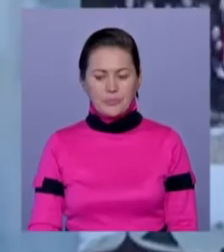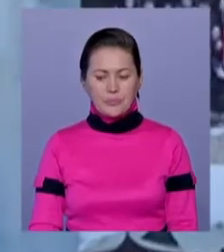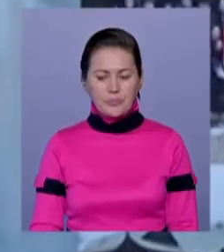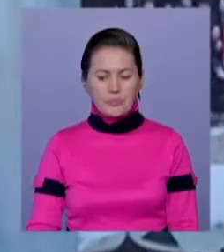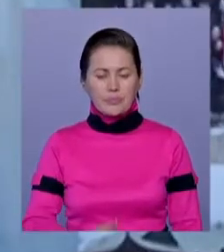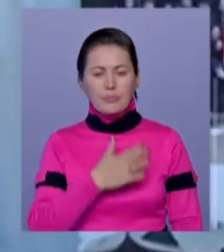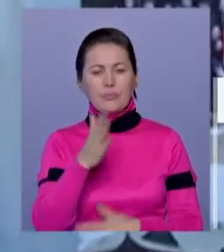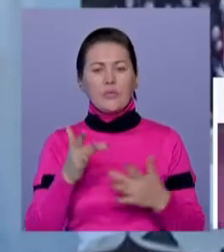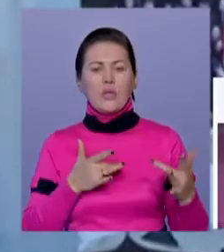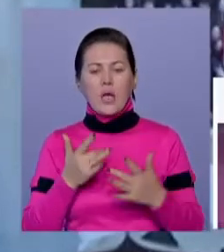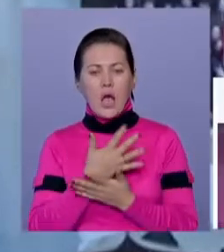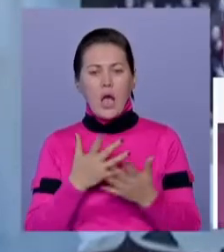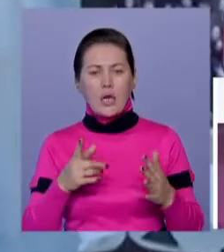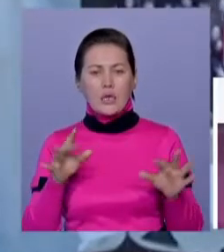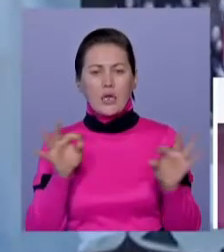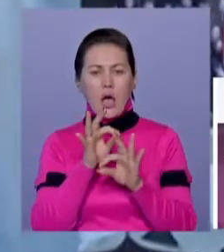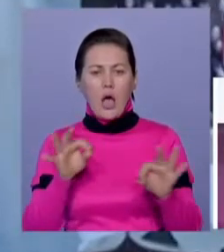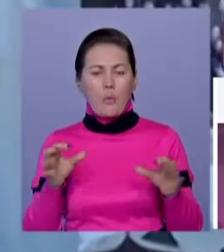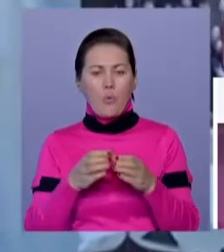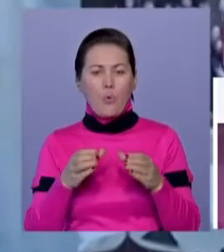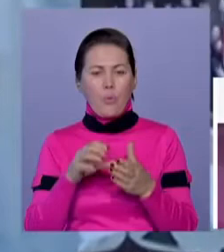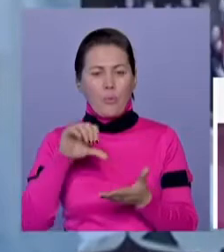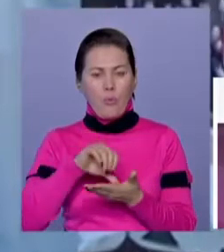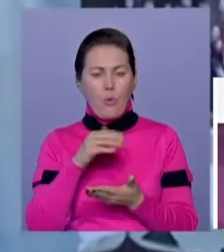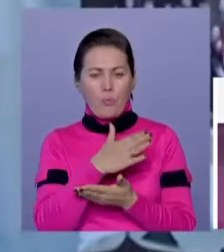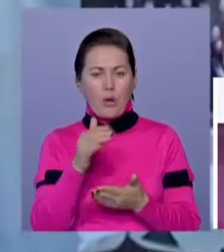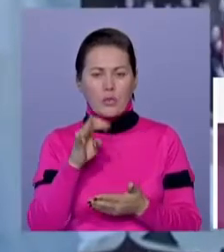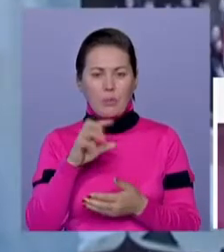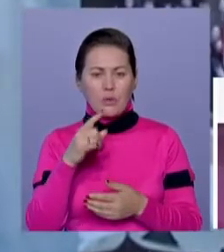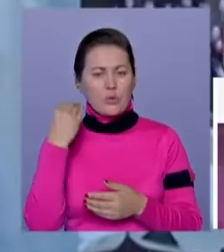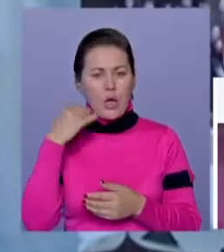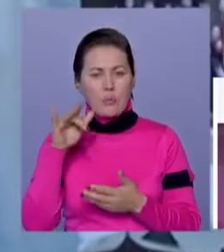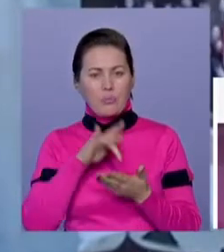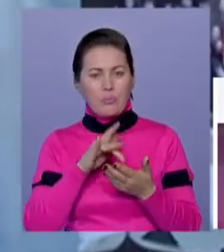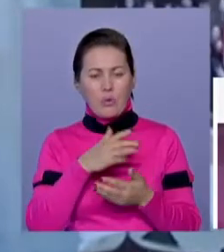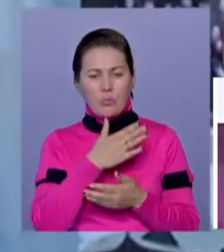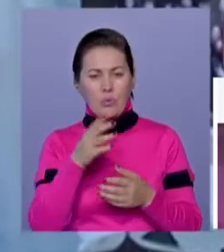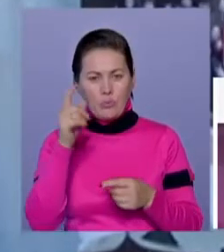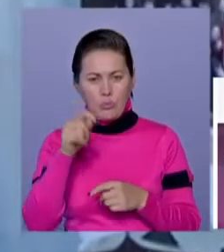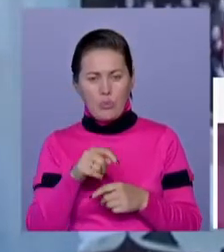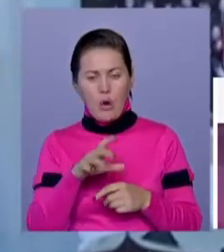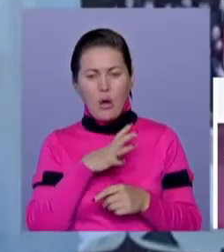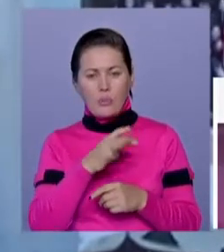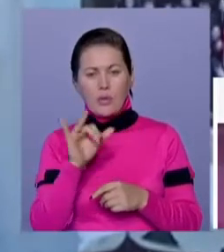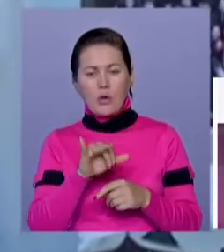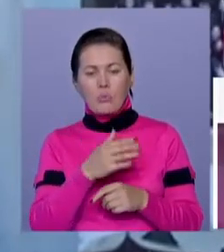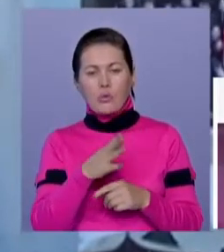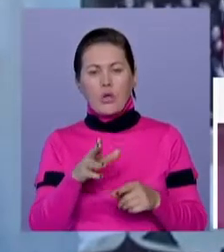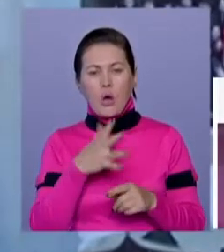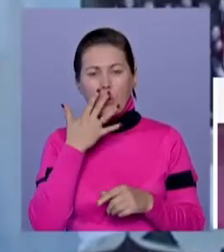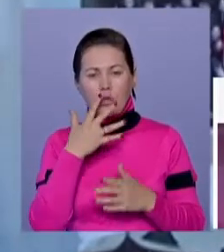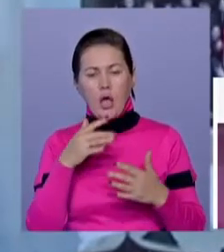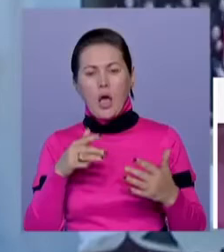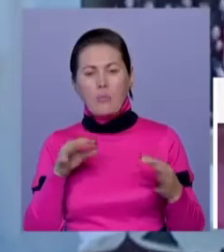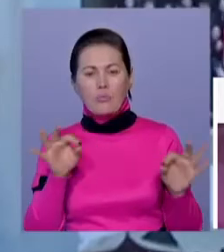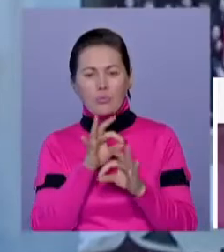Бұл концертке әртүрлі ансамбльдер қатынасып отыр. Ол Түркістан қаласынан Сұғдияна деген ансамбль келген. Олар осы ұлттық